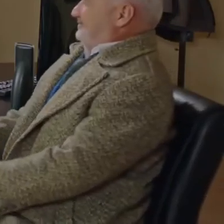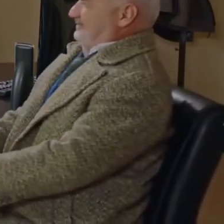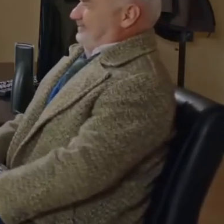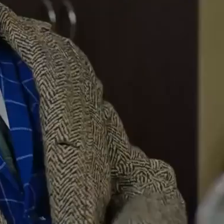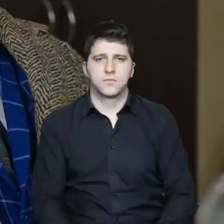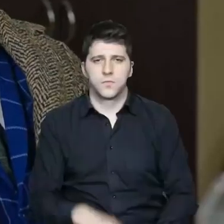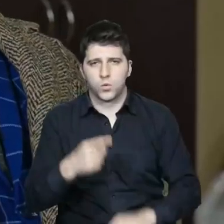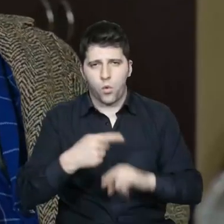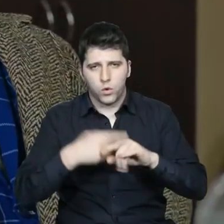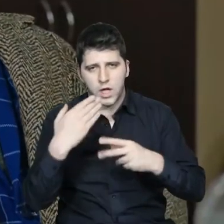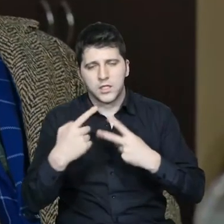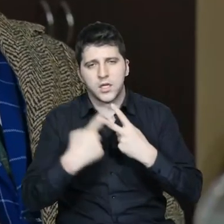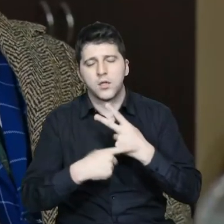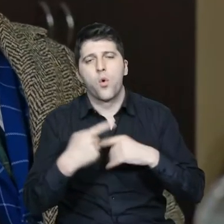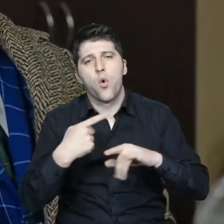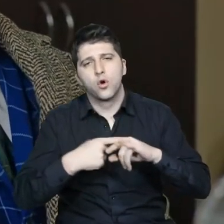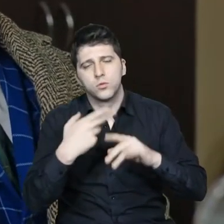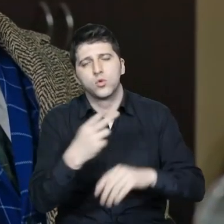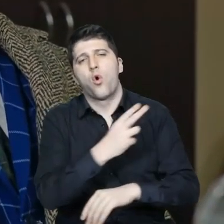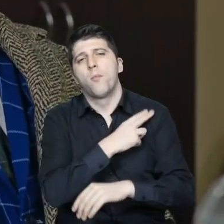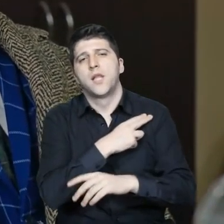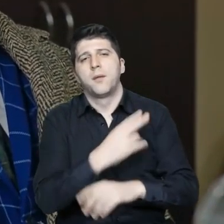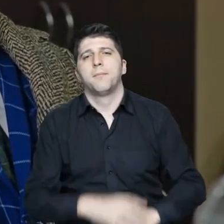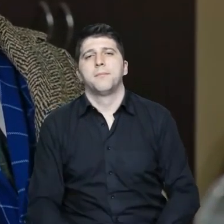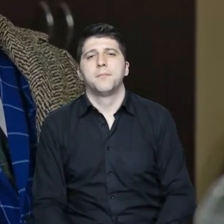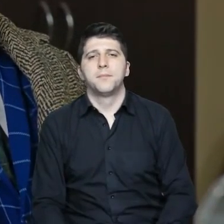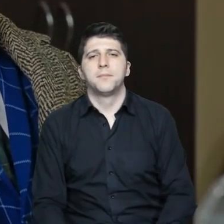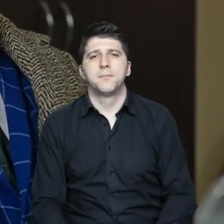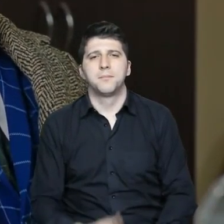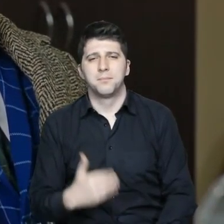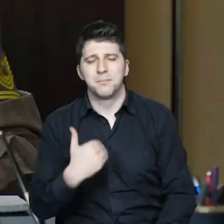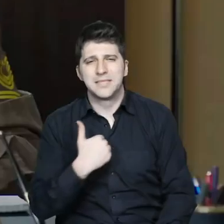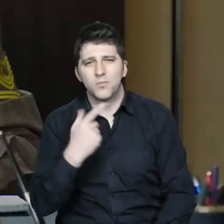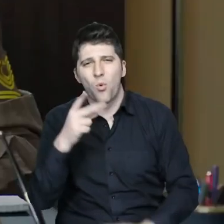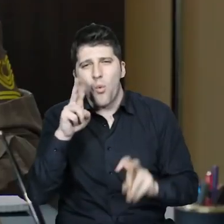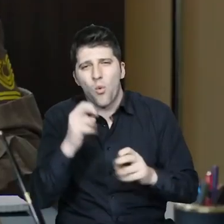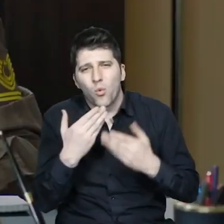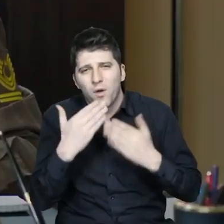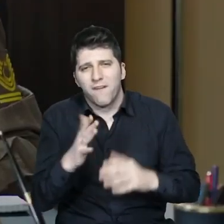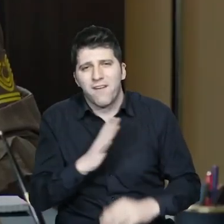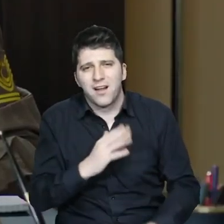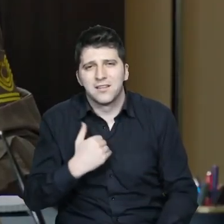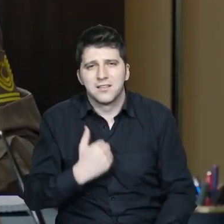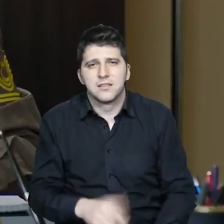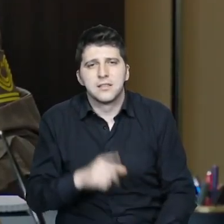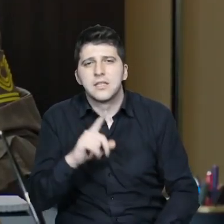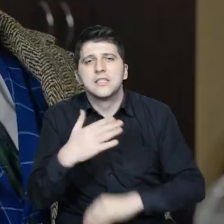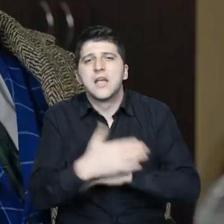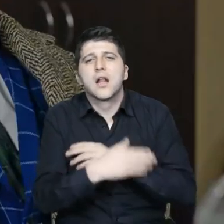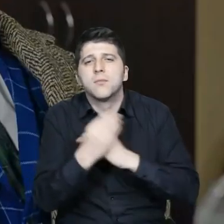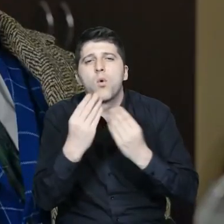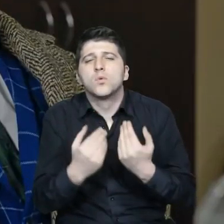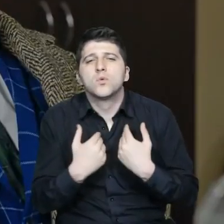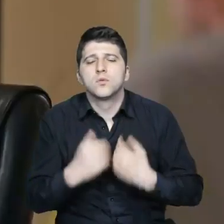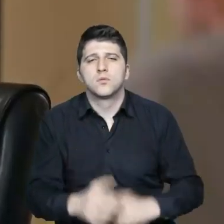Sen de hoş geldin Yaşar. Hoş bulduk komutanım. Bizim bir maruzatımız vardı da. Size nasıl yardımcı